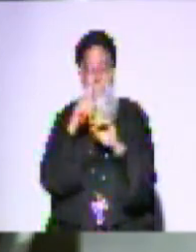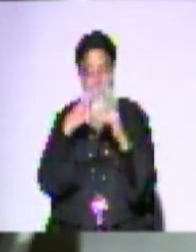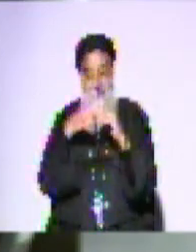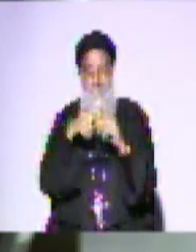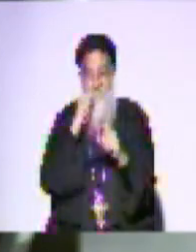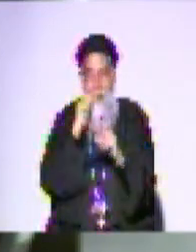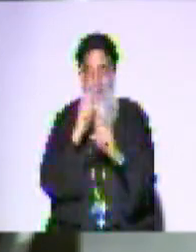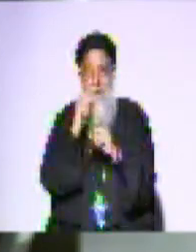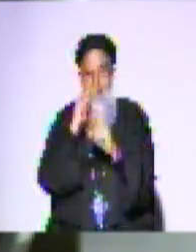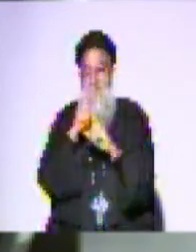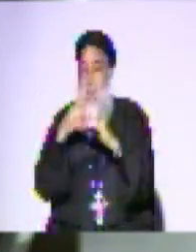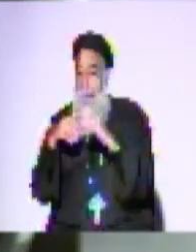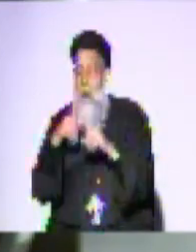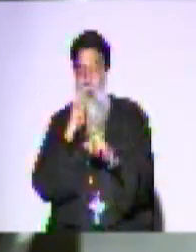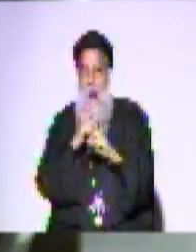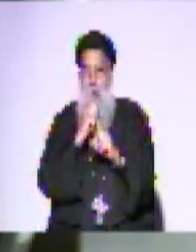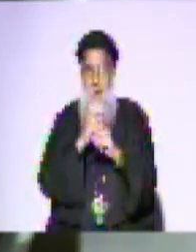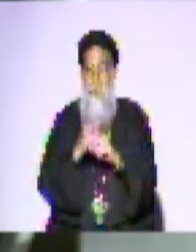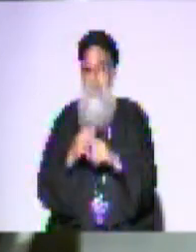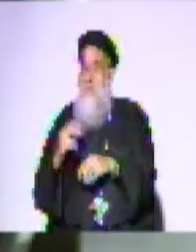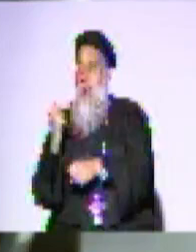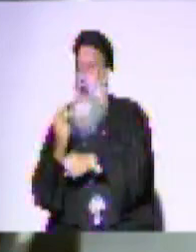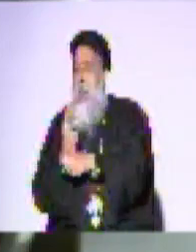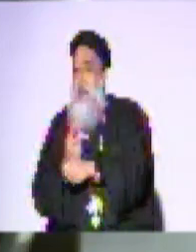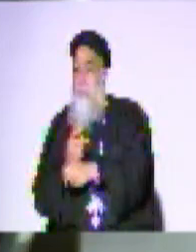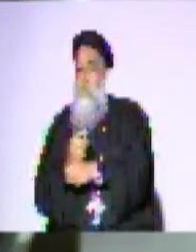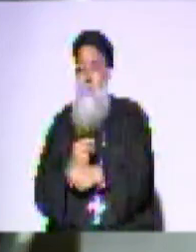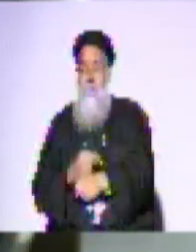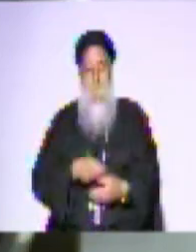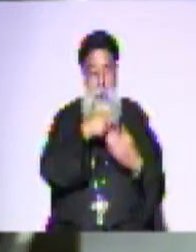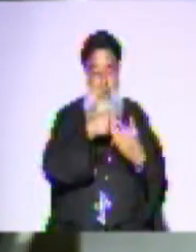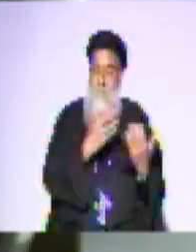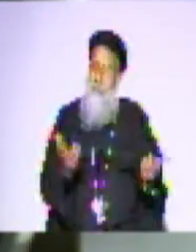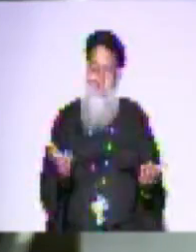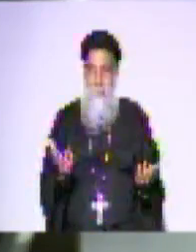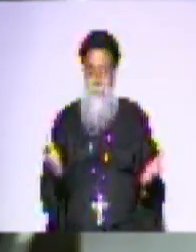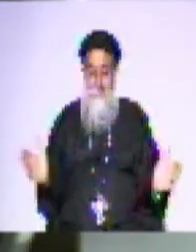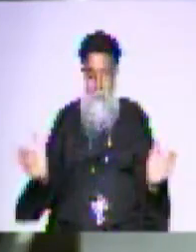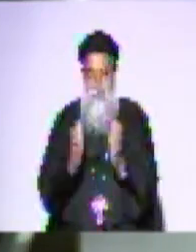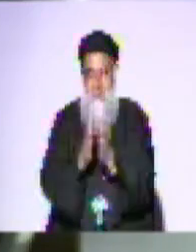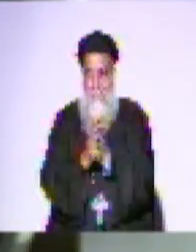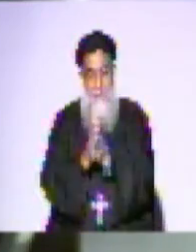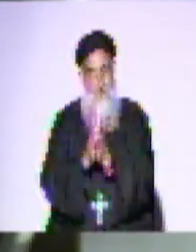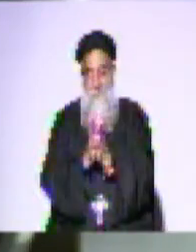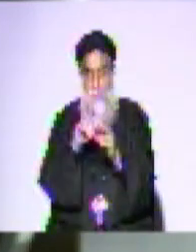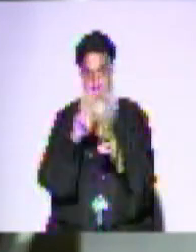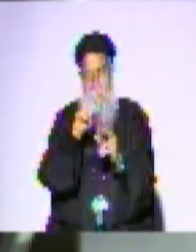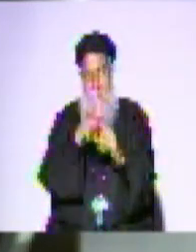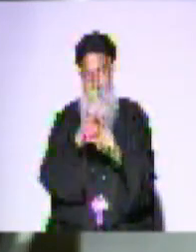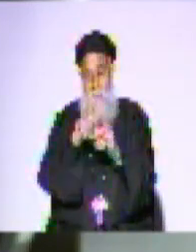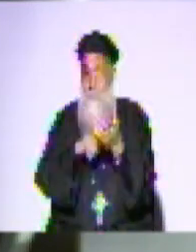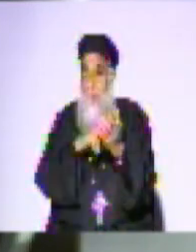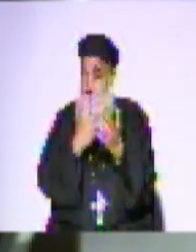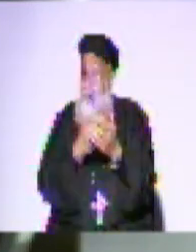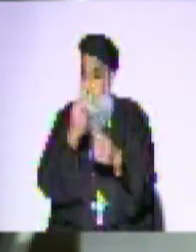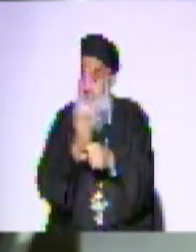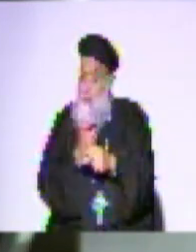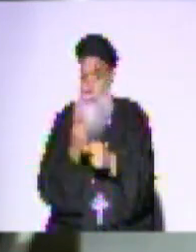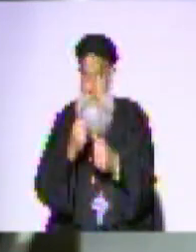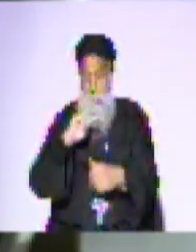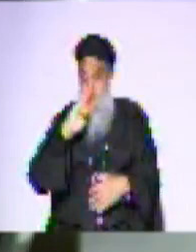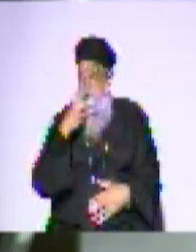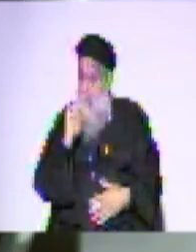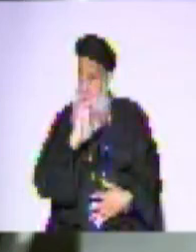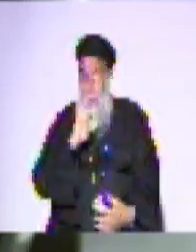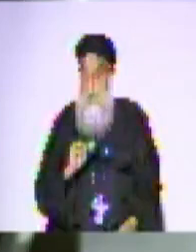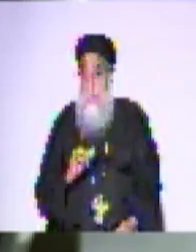لا يمكن يجمع بين الخطية والتوبة، مش ممكن. حتى لو وقع تاني غصب عنه،